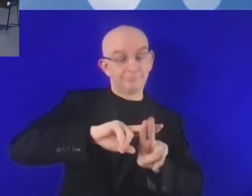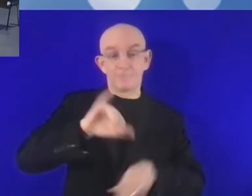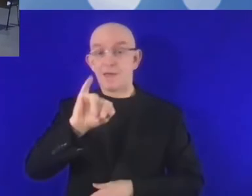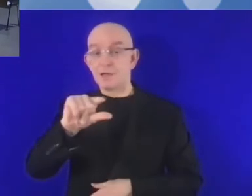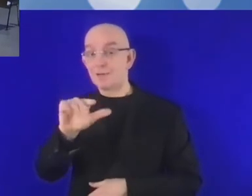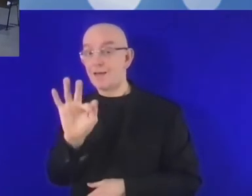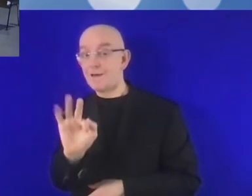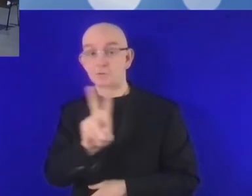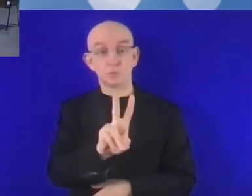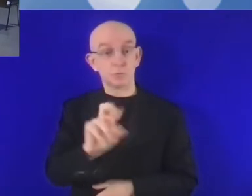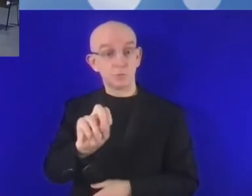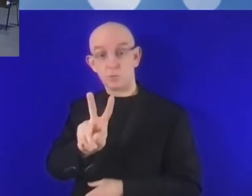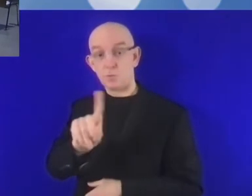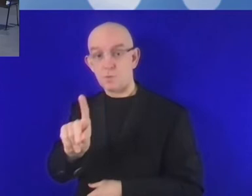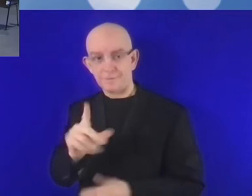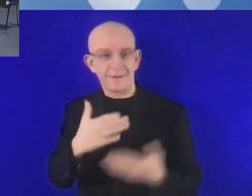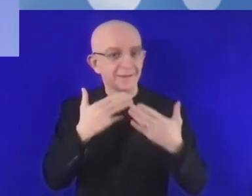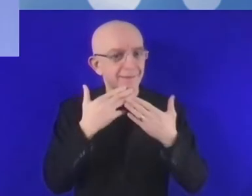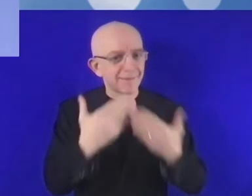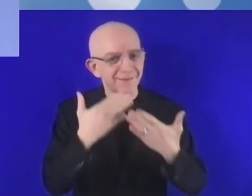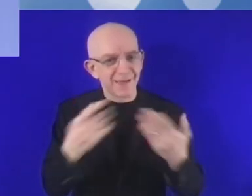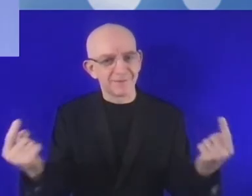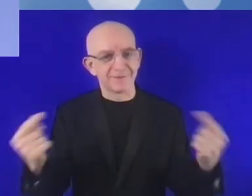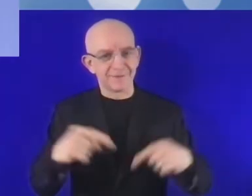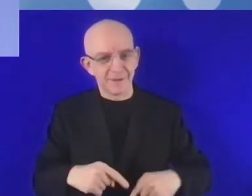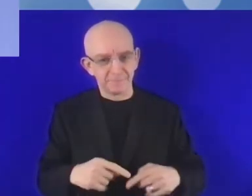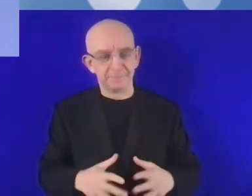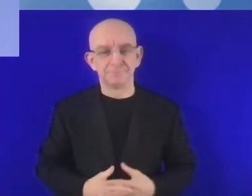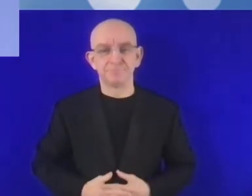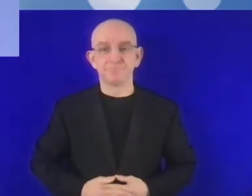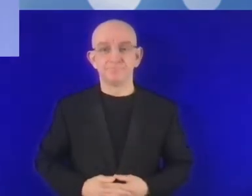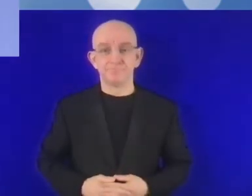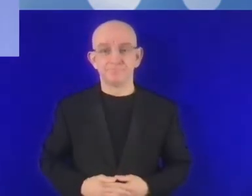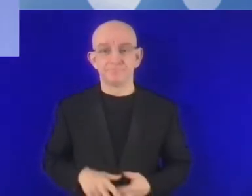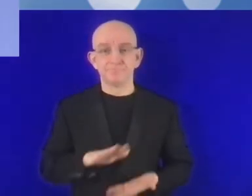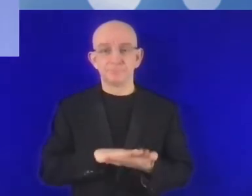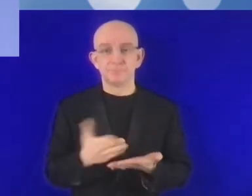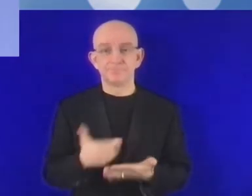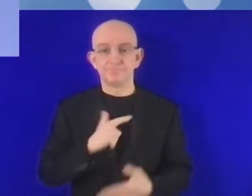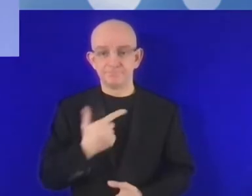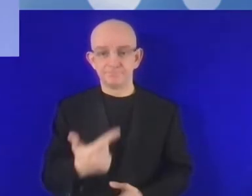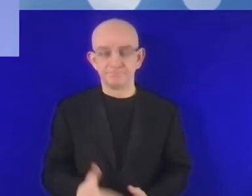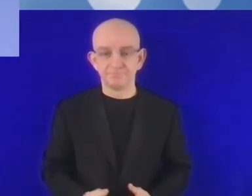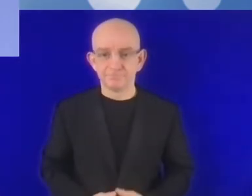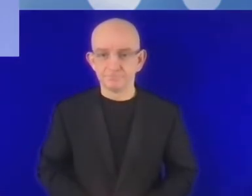شكرا جزيلا للسيد كريستوف شوبرت على هذه